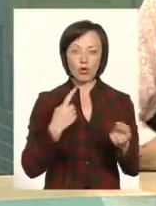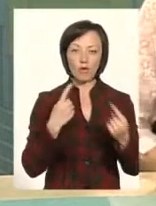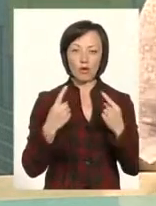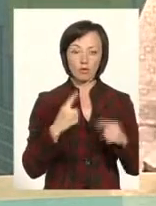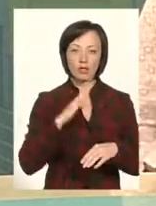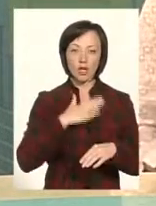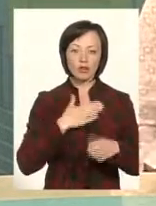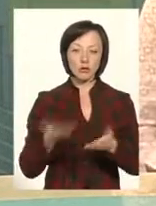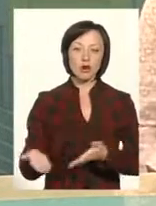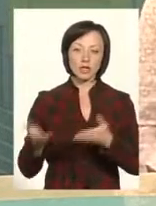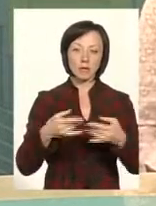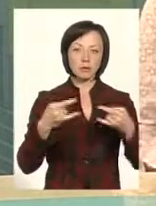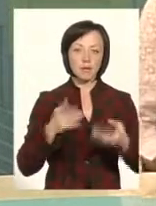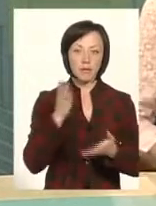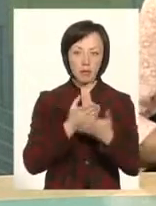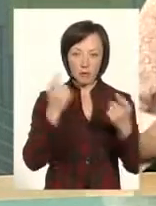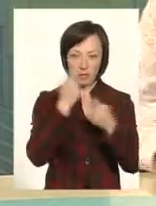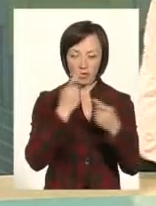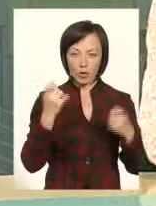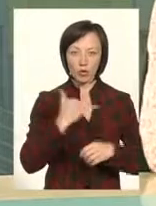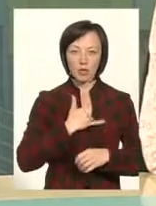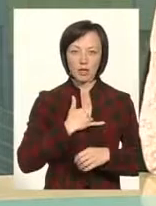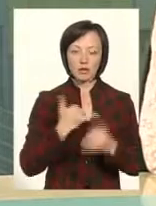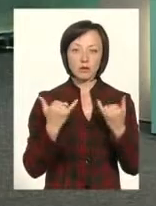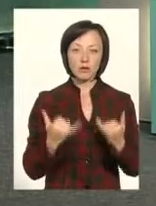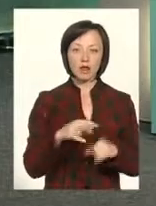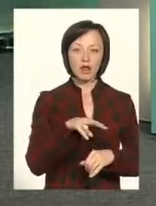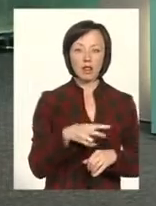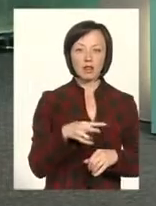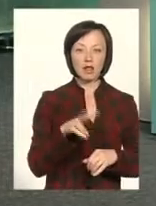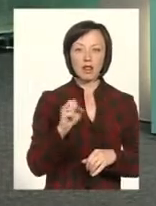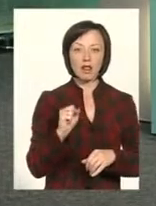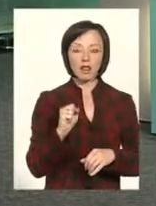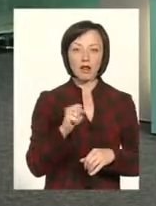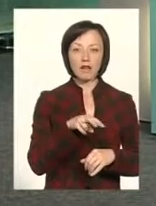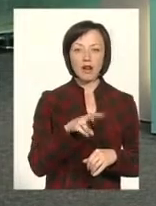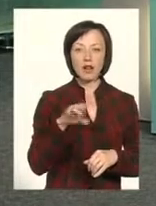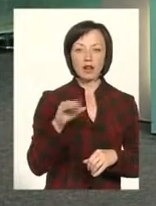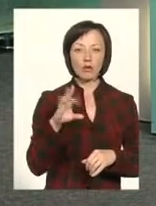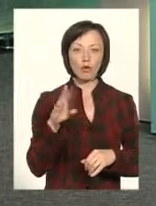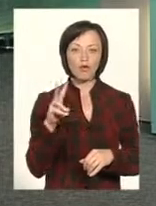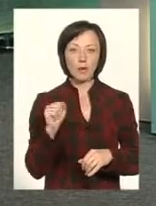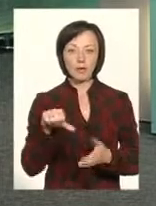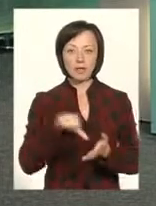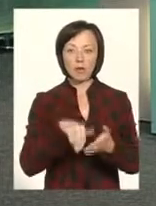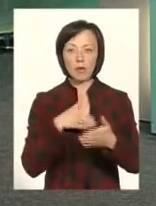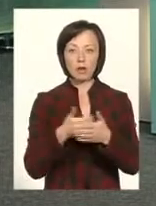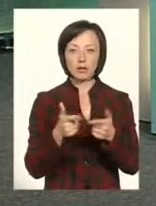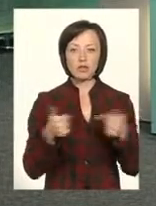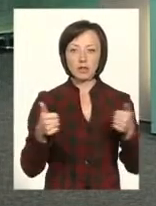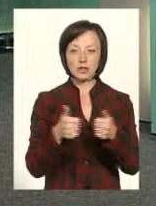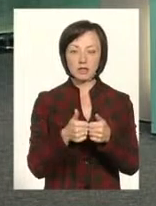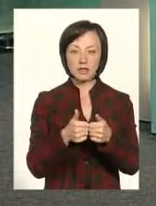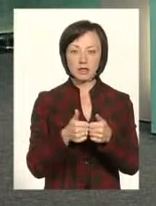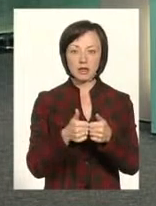говоримо із гостями студії в прямому ефірі. У нас сьогодні Лариса Лаврентівна Литовка, представник громадської організації